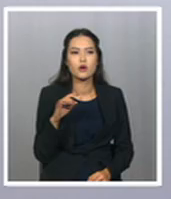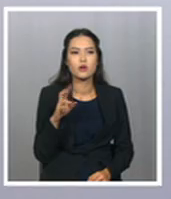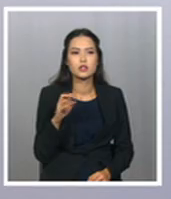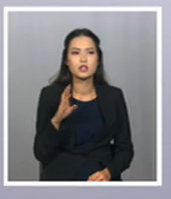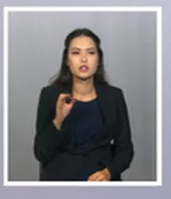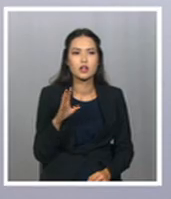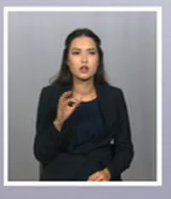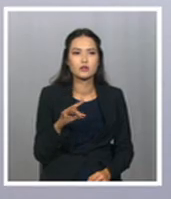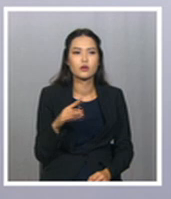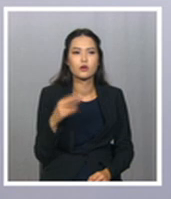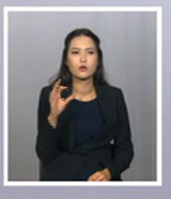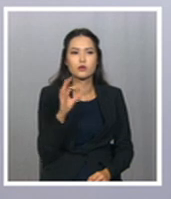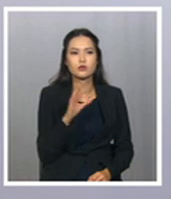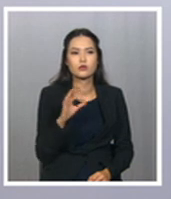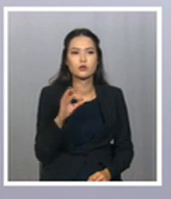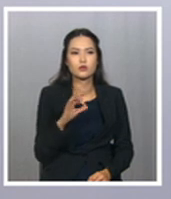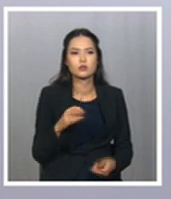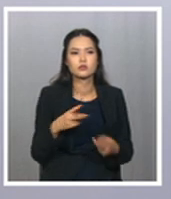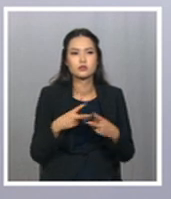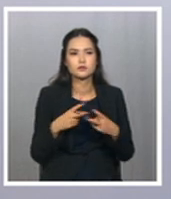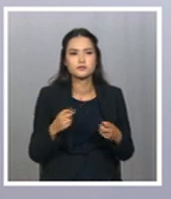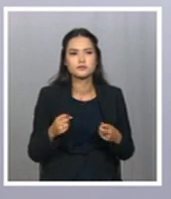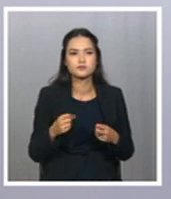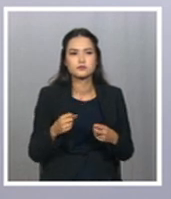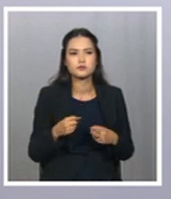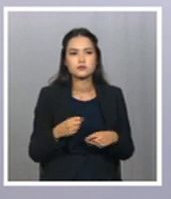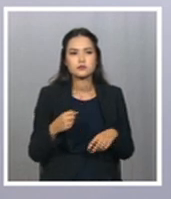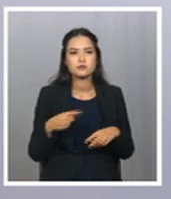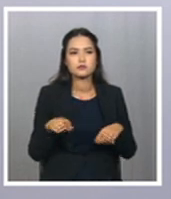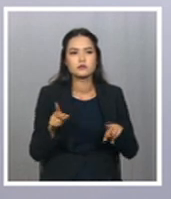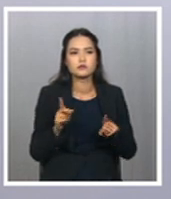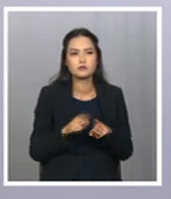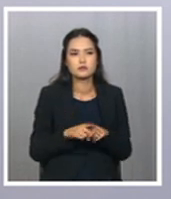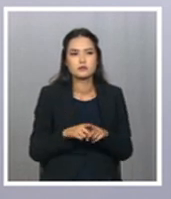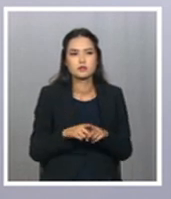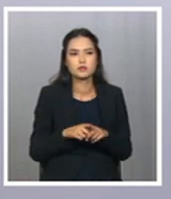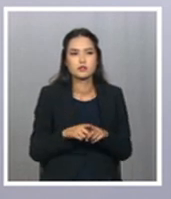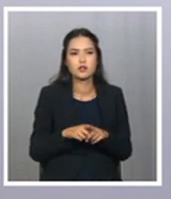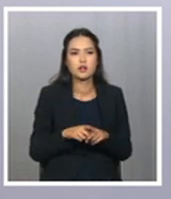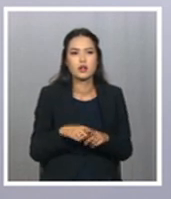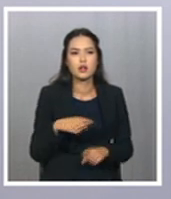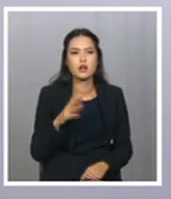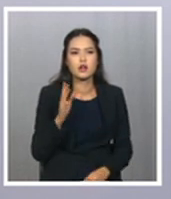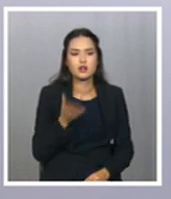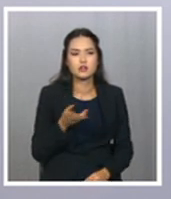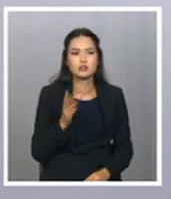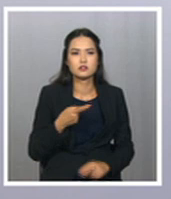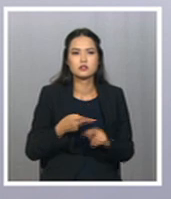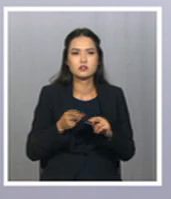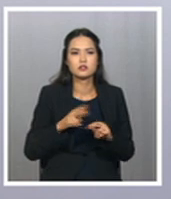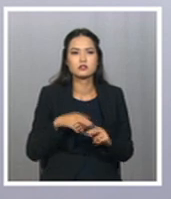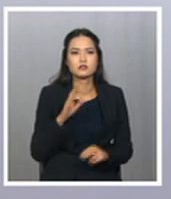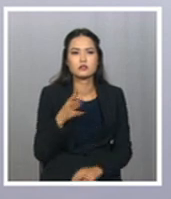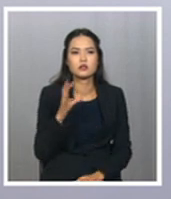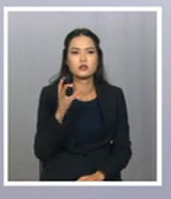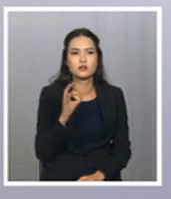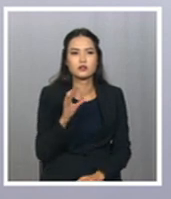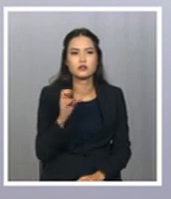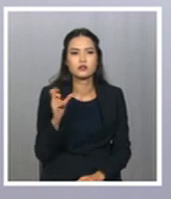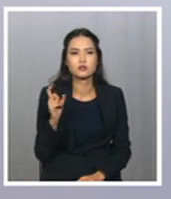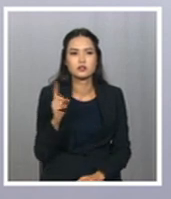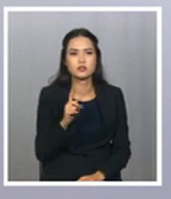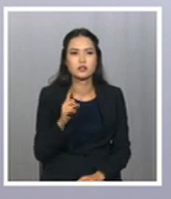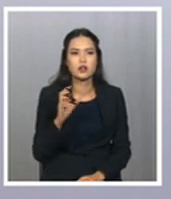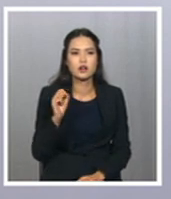0-ге тең. Яғни абсиссасы да ординатасы да 0-ге тең болса, нүктелердің, онда мұндай нүктелердің жиыны